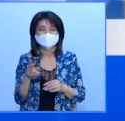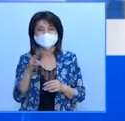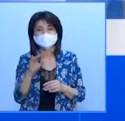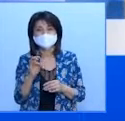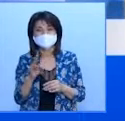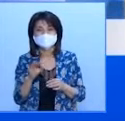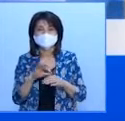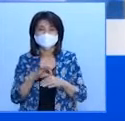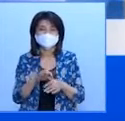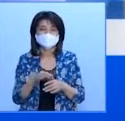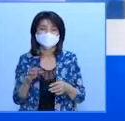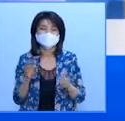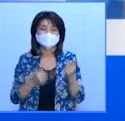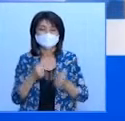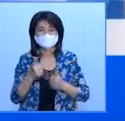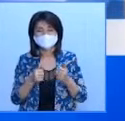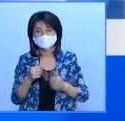проводятся конкурсы и олимпиады?